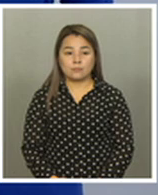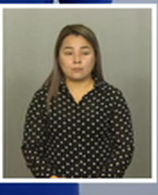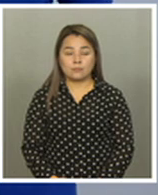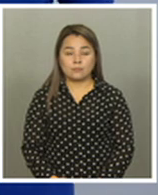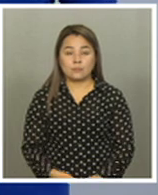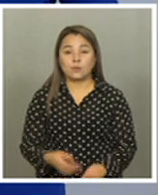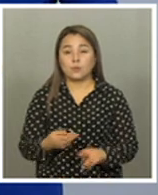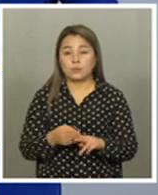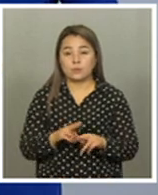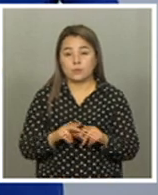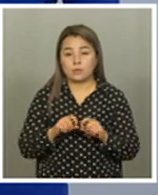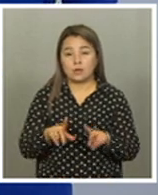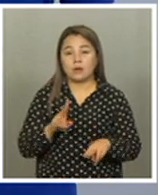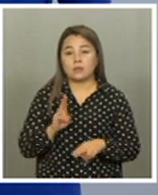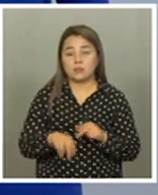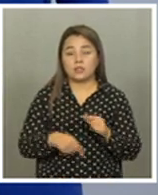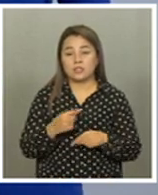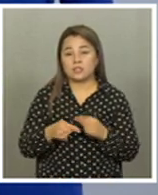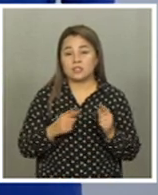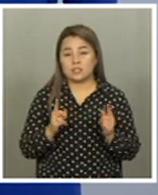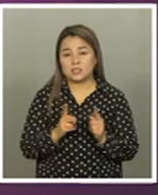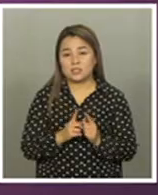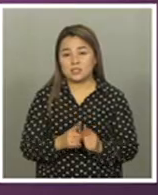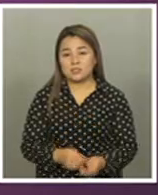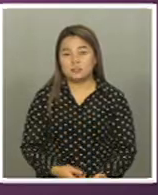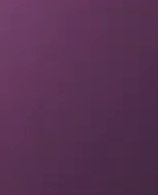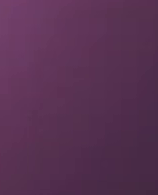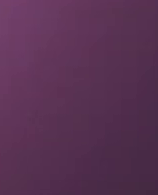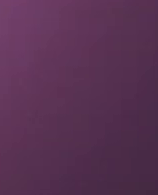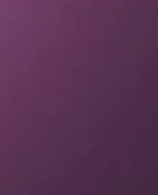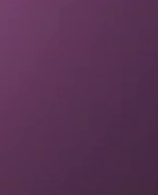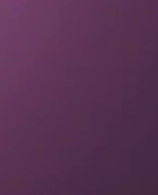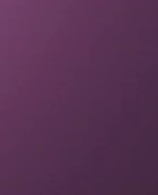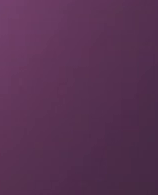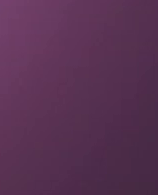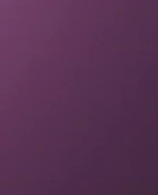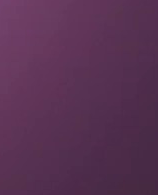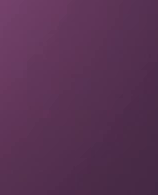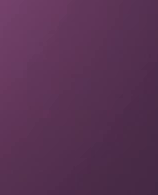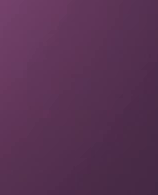Осымен сабағымыз аяқталды. Сау болыңыздар!